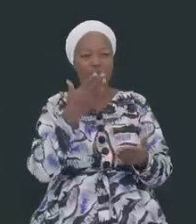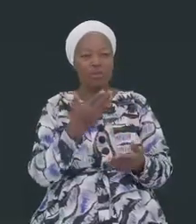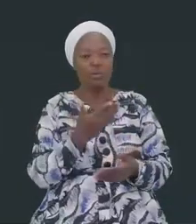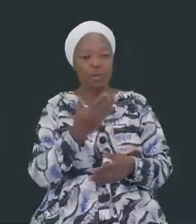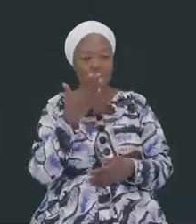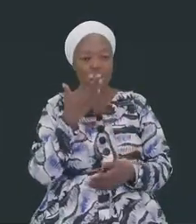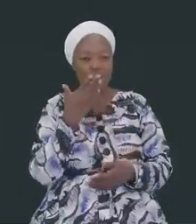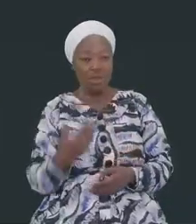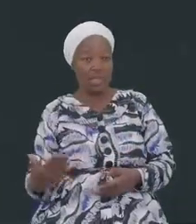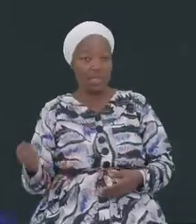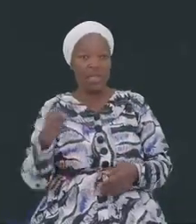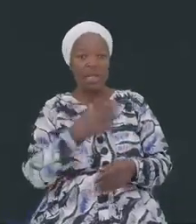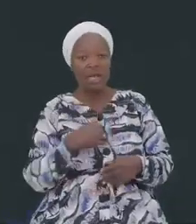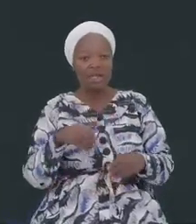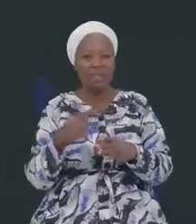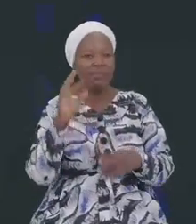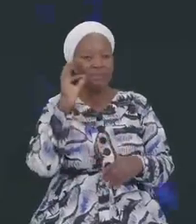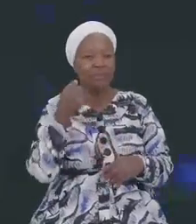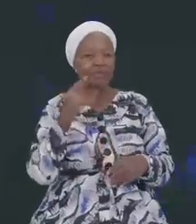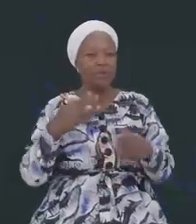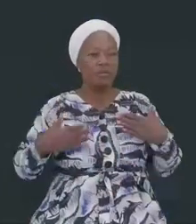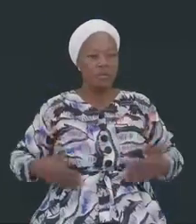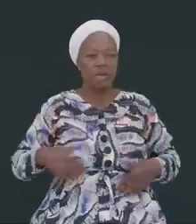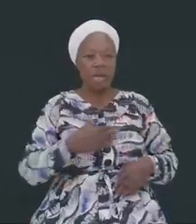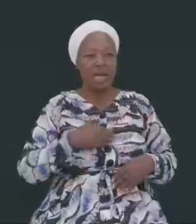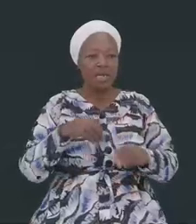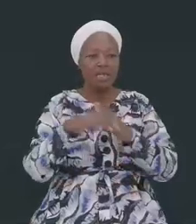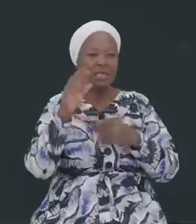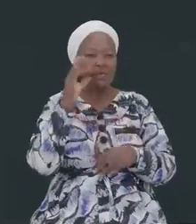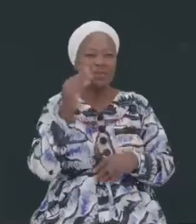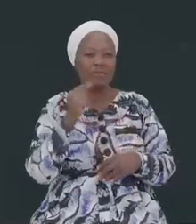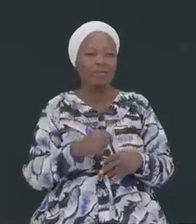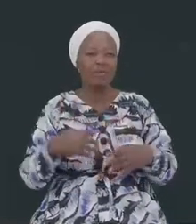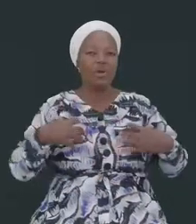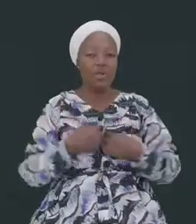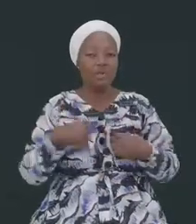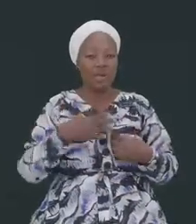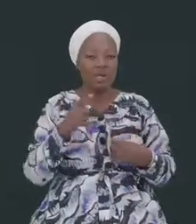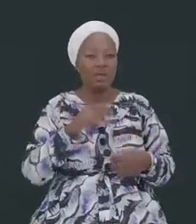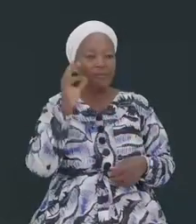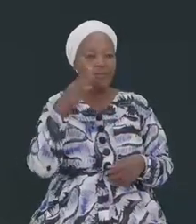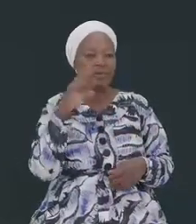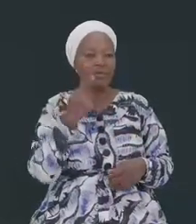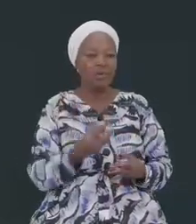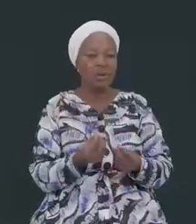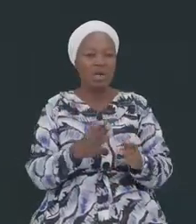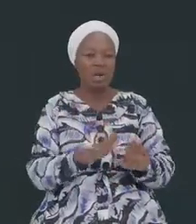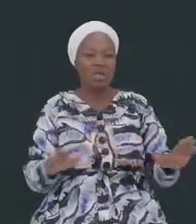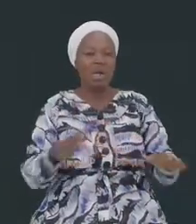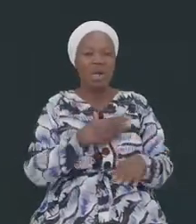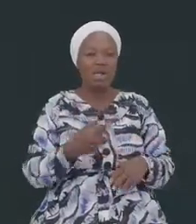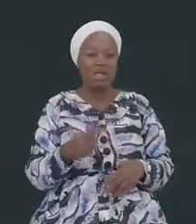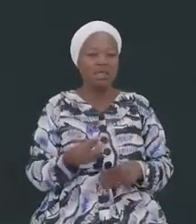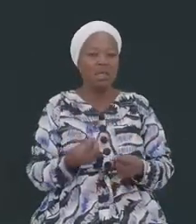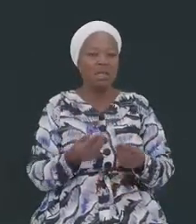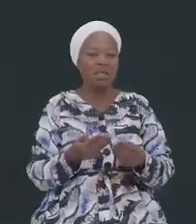en multipliant le fruit de tes entrailles, le fruit de tes troupeaux et le fruit de ton sol dans